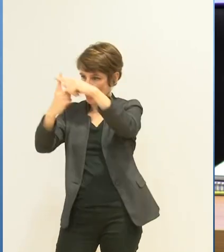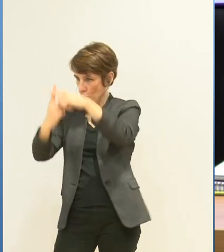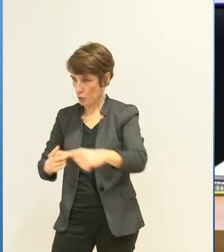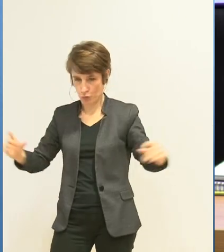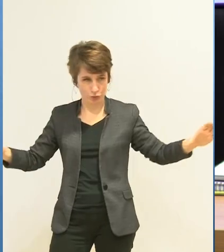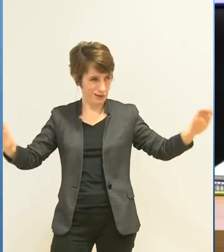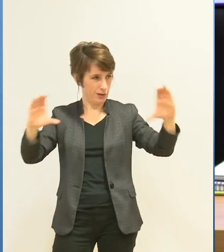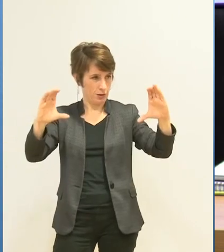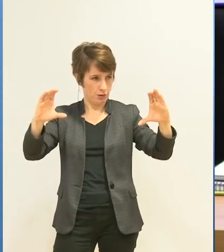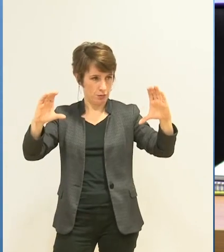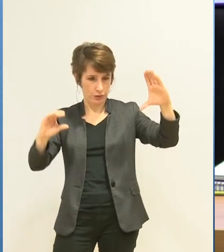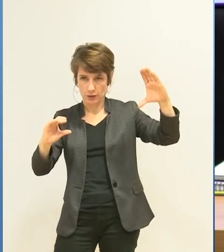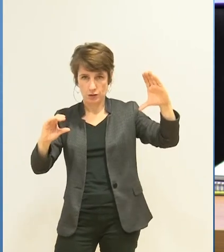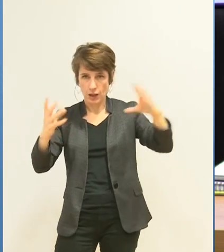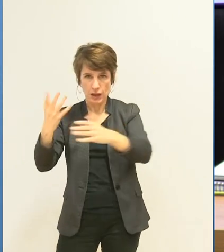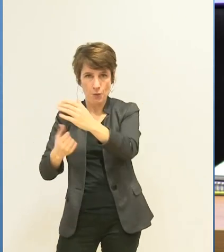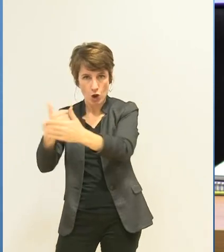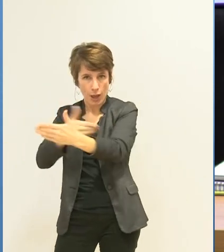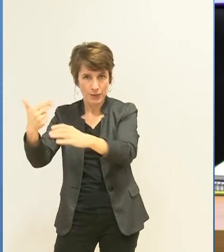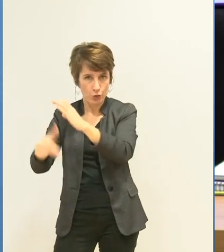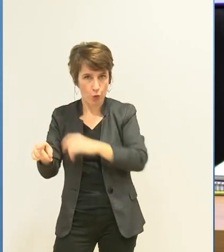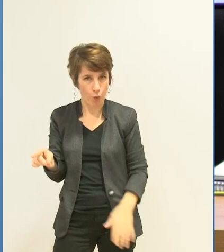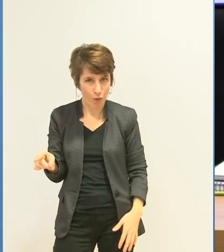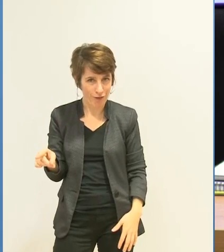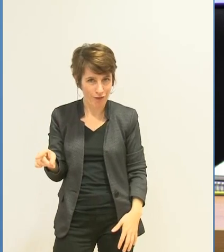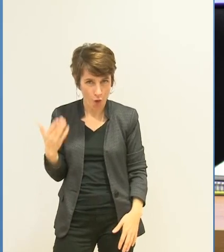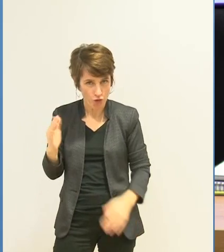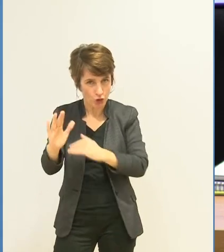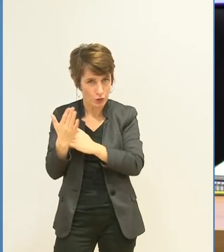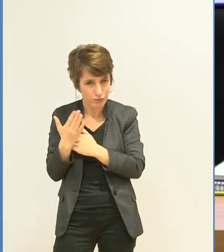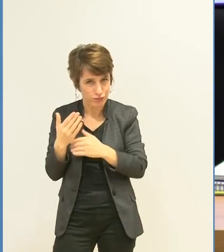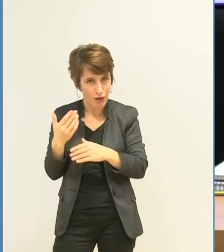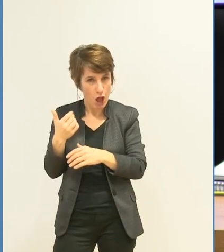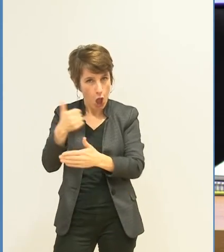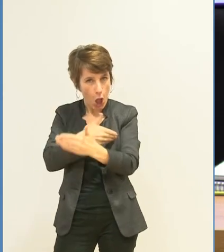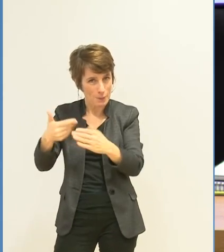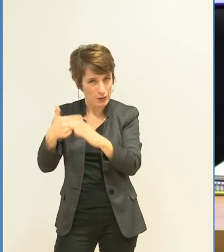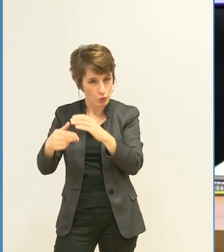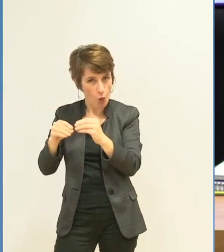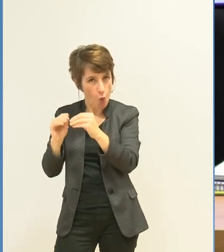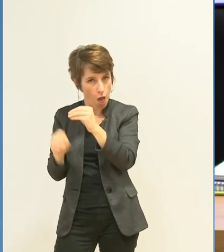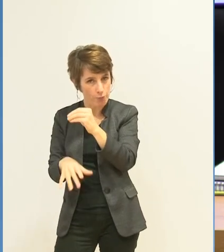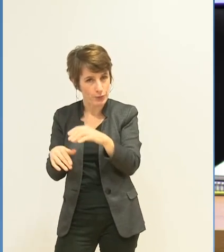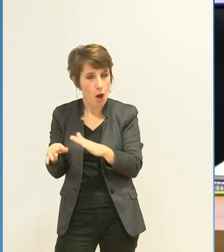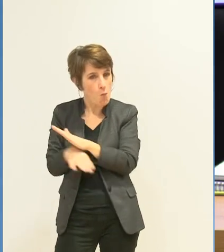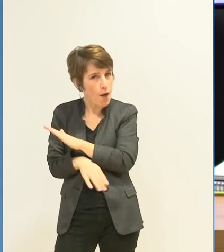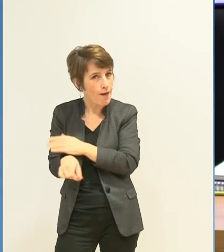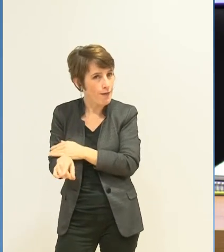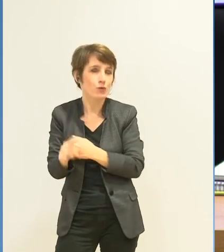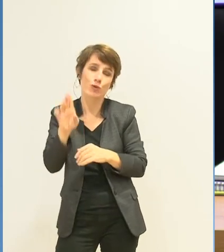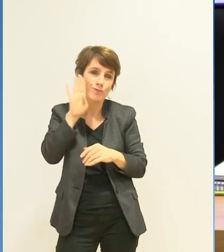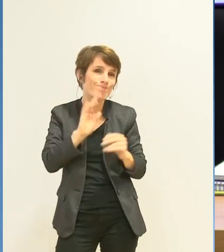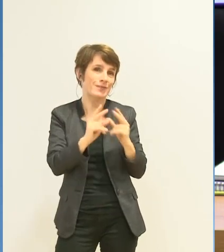avoir disparu et quoi qu'il en soit il est important de préciser les choses de ce point de vue nous semble